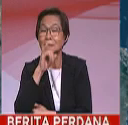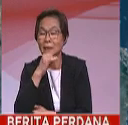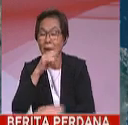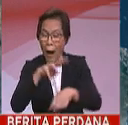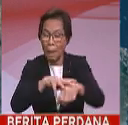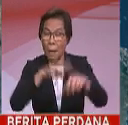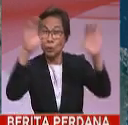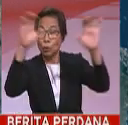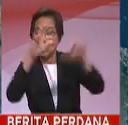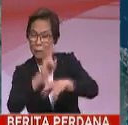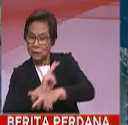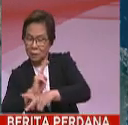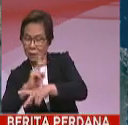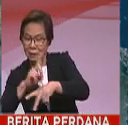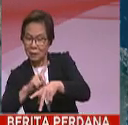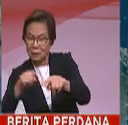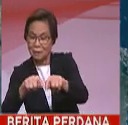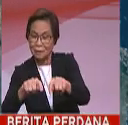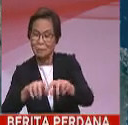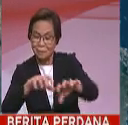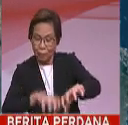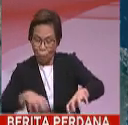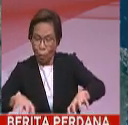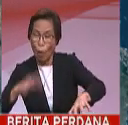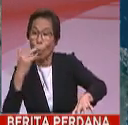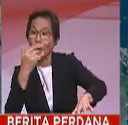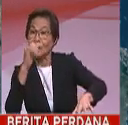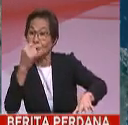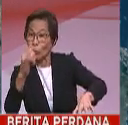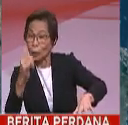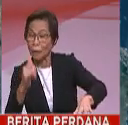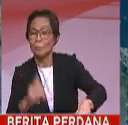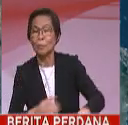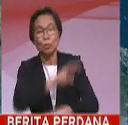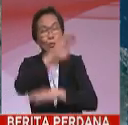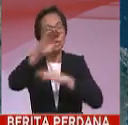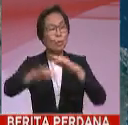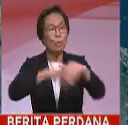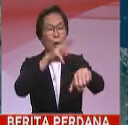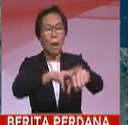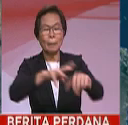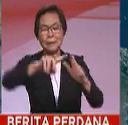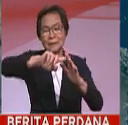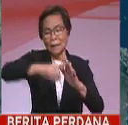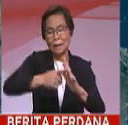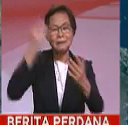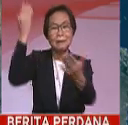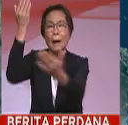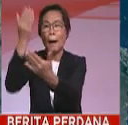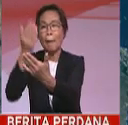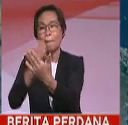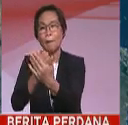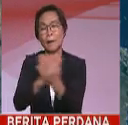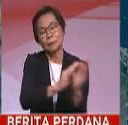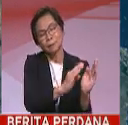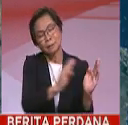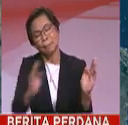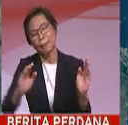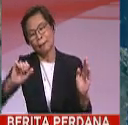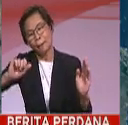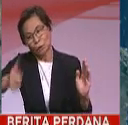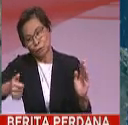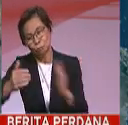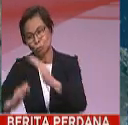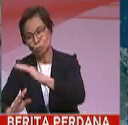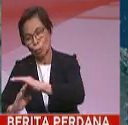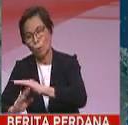amaran cuaca peringkat waspada di kawasan yang bertanda kuning. Kesemua amaran ini berkuat kuasa sehingga ke hari esok. Oleh